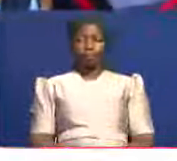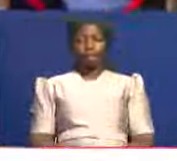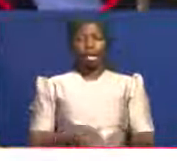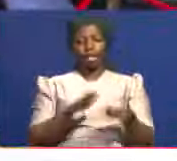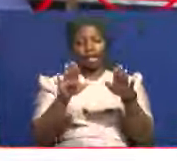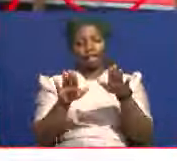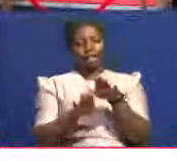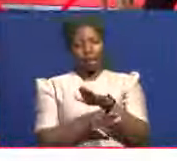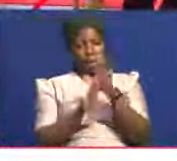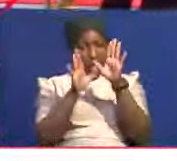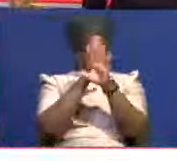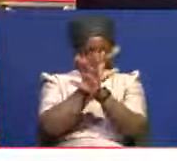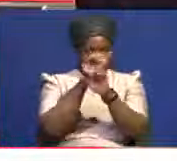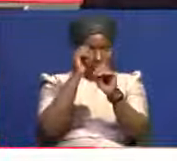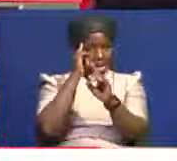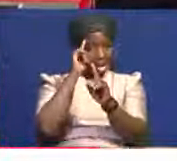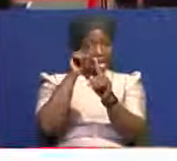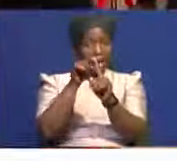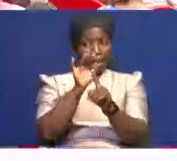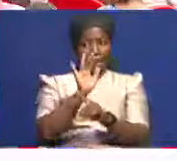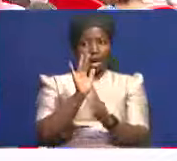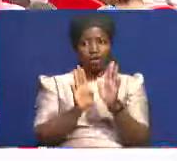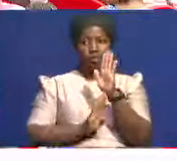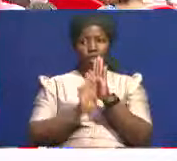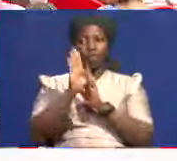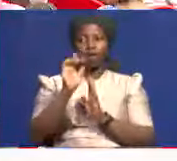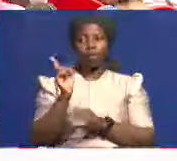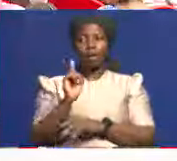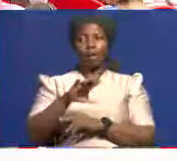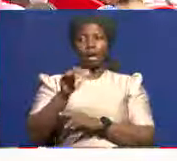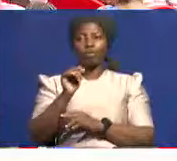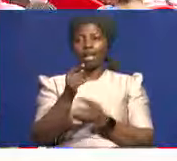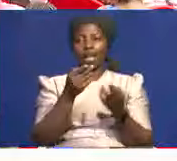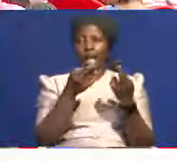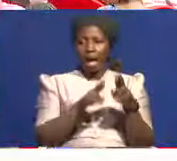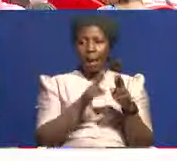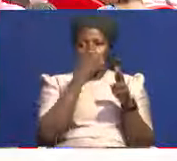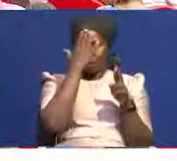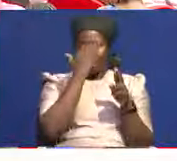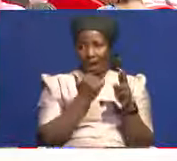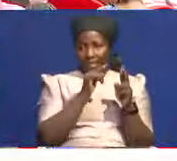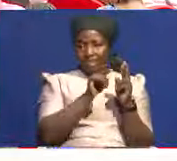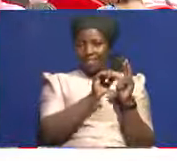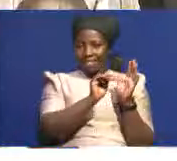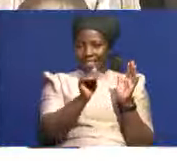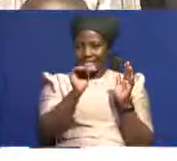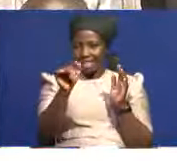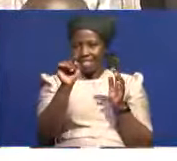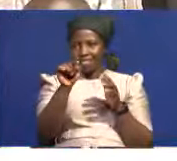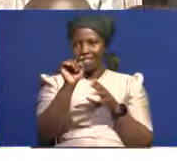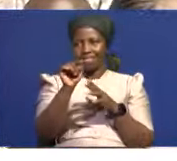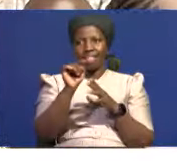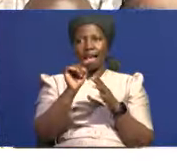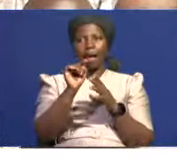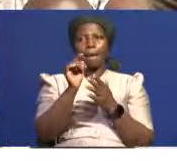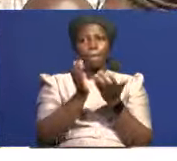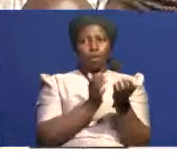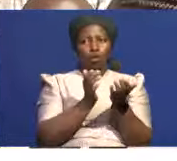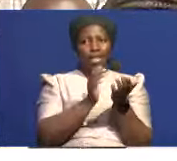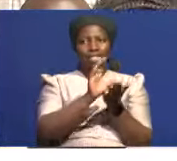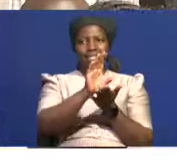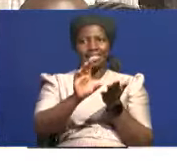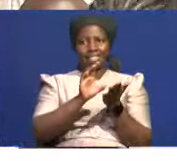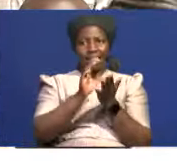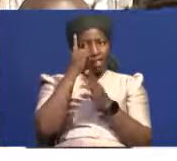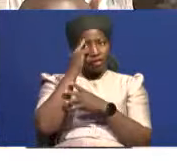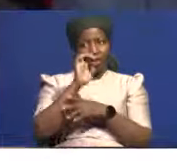Naibu rais, nia yake ya kustawisha jiji la Nairobi inatokana na ukweli kwamba jiji hilo ni kituo cha kimkakati cha kibiashara cha Afrika